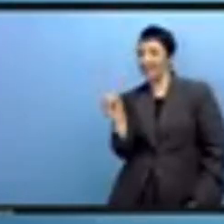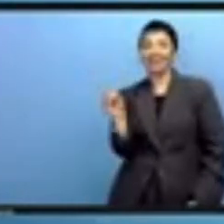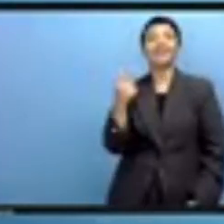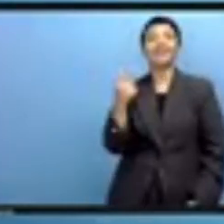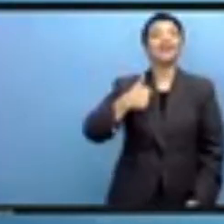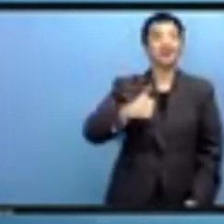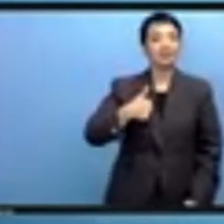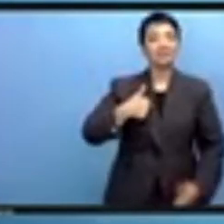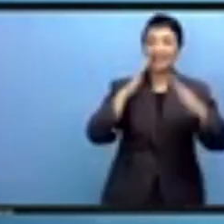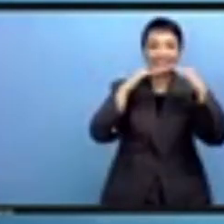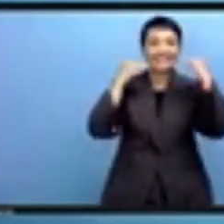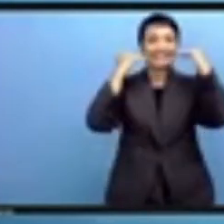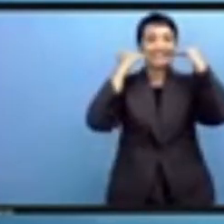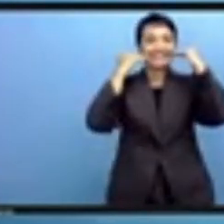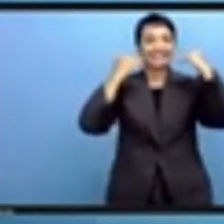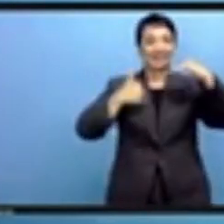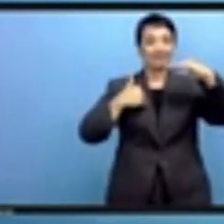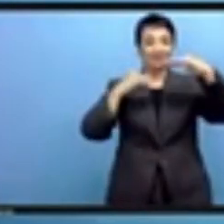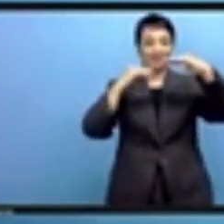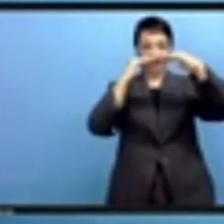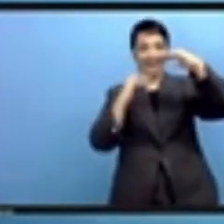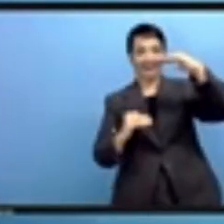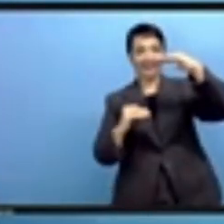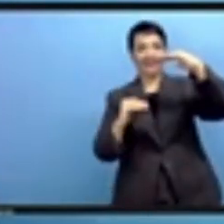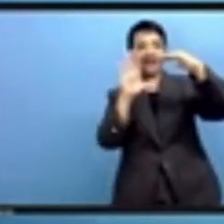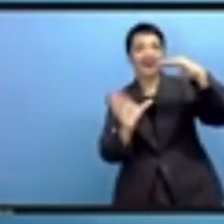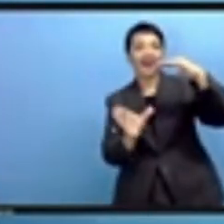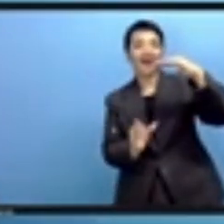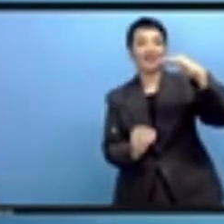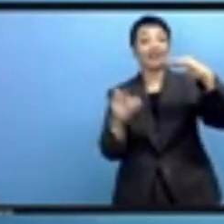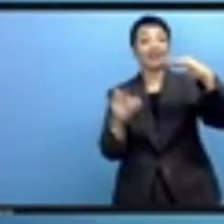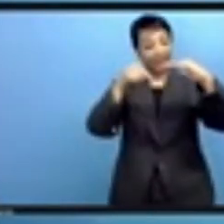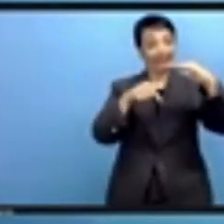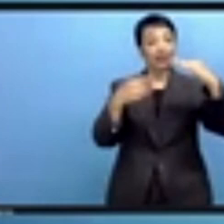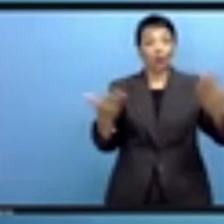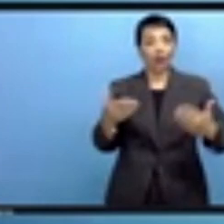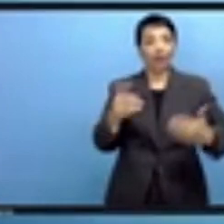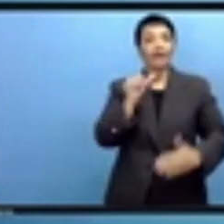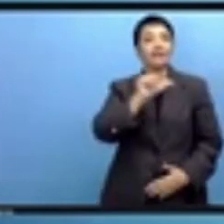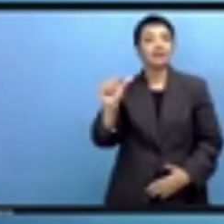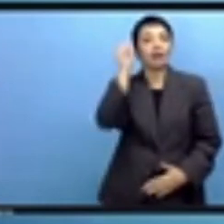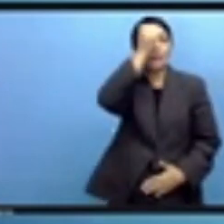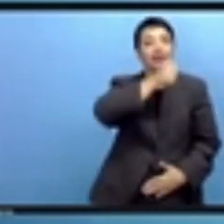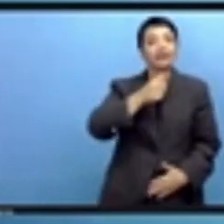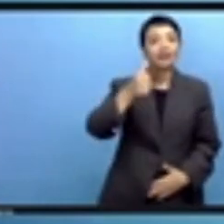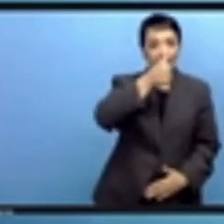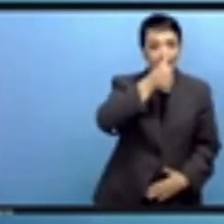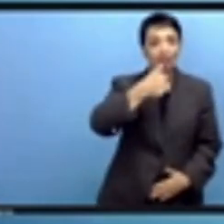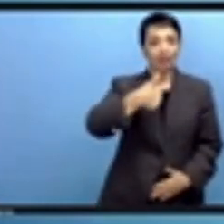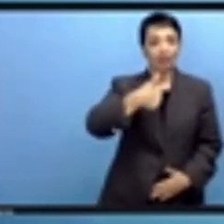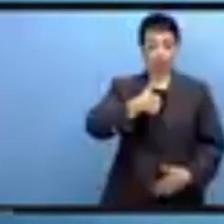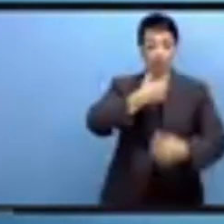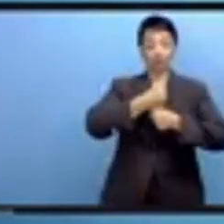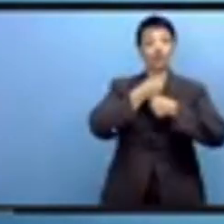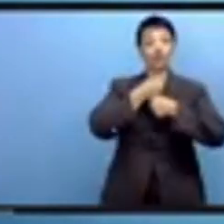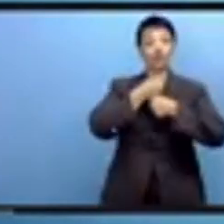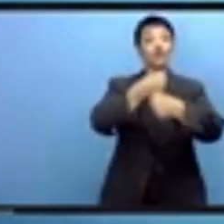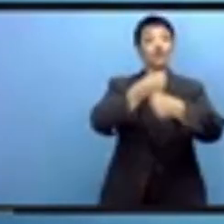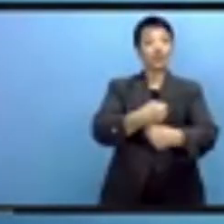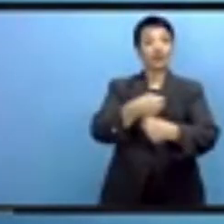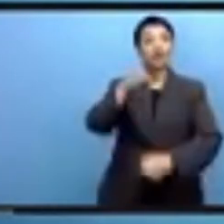了 IGF， 也就是互联网治理论坛。那么是2005年的时候，我们都参与过这个突尼斯的这个大